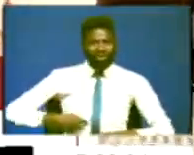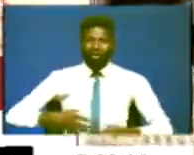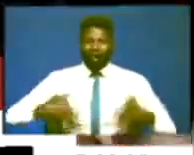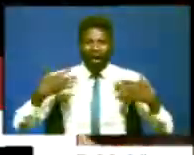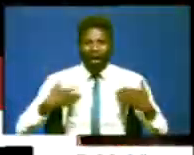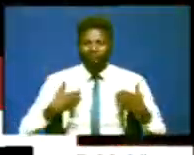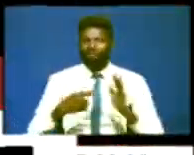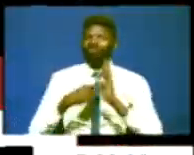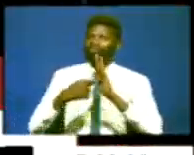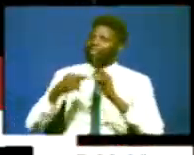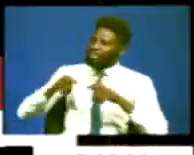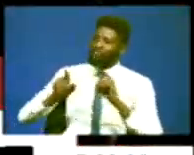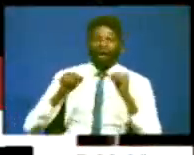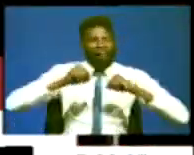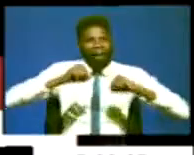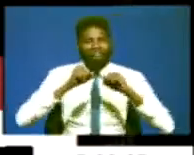mpya.